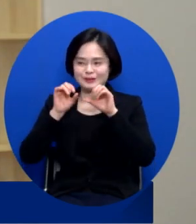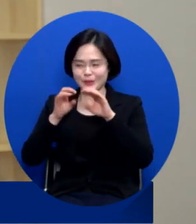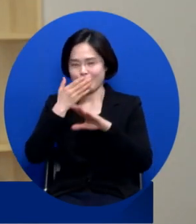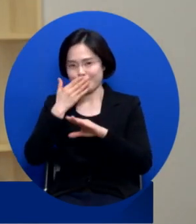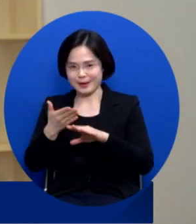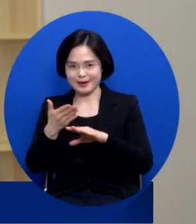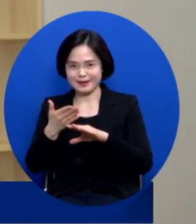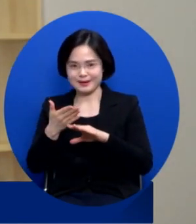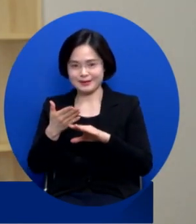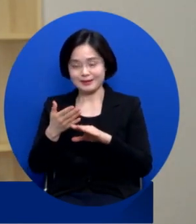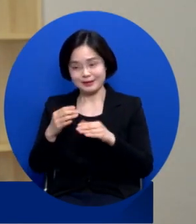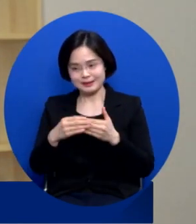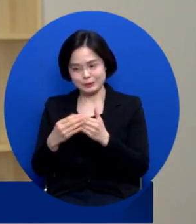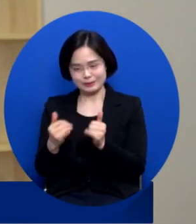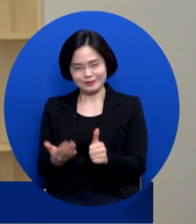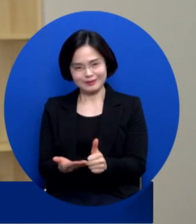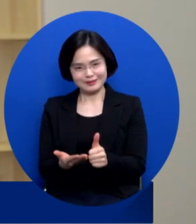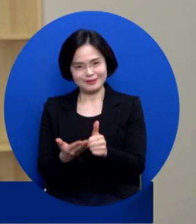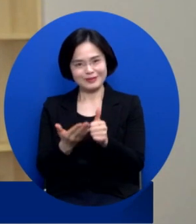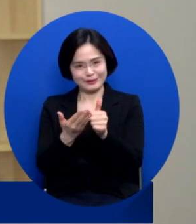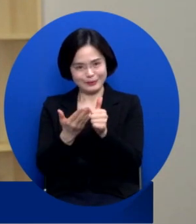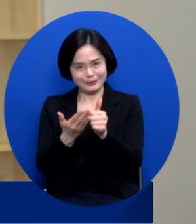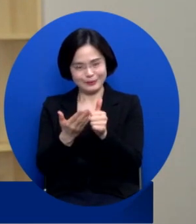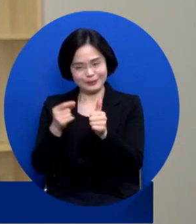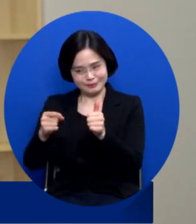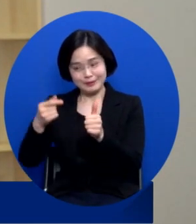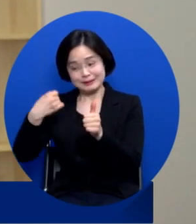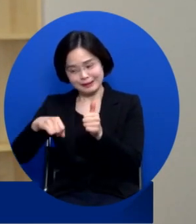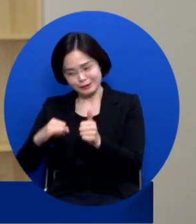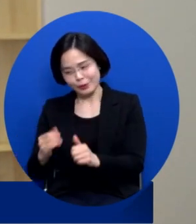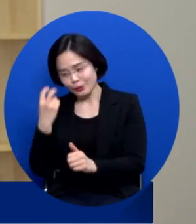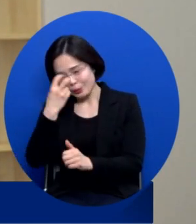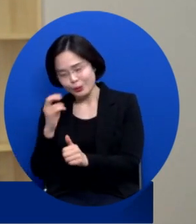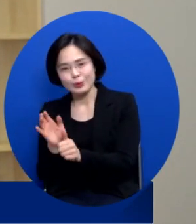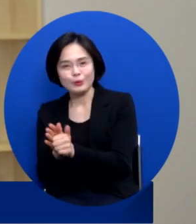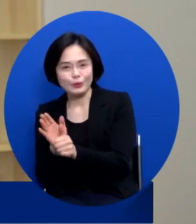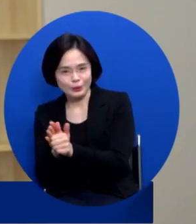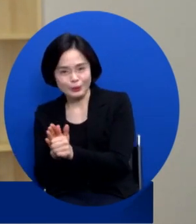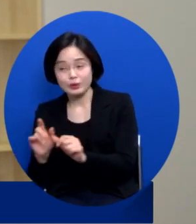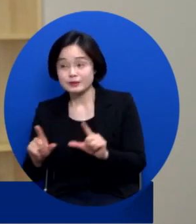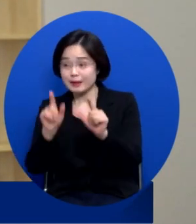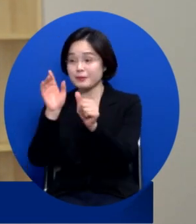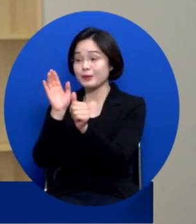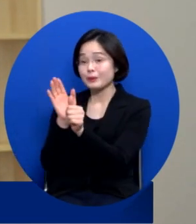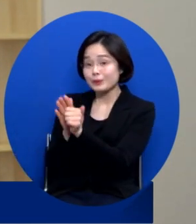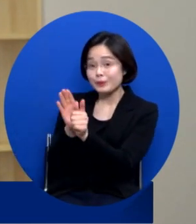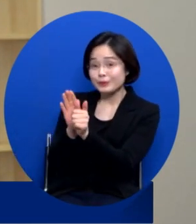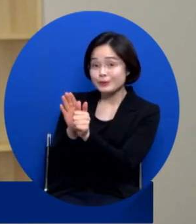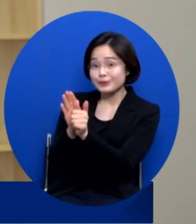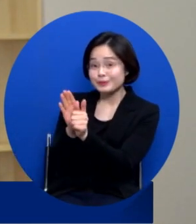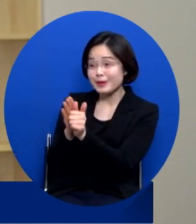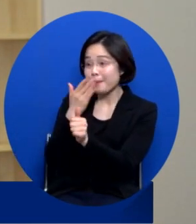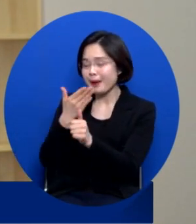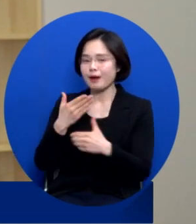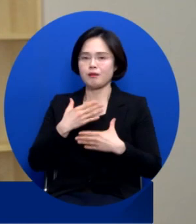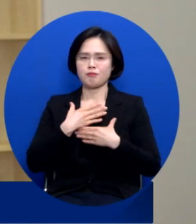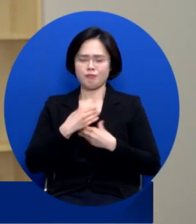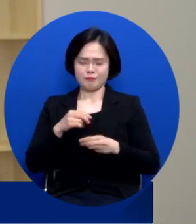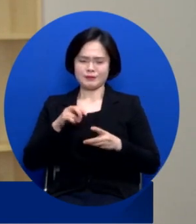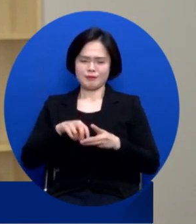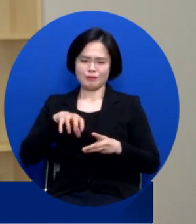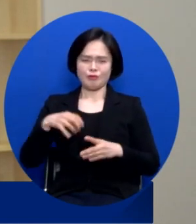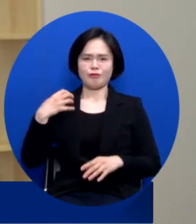양성하고 그들의 자녀들을 돌보고 그들의 삶에 도움을 줄 수 있는 그러한 편안한 그러한 센터 역할을